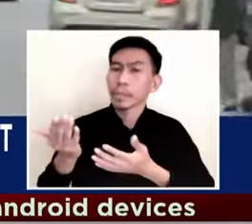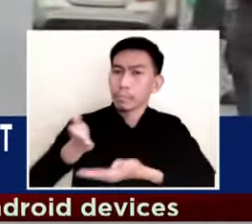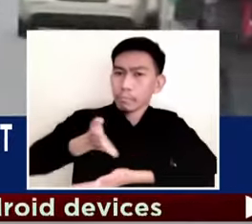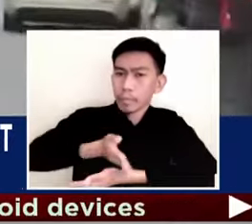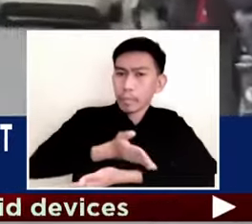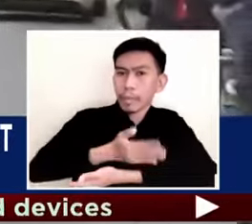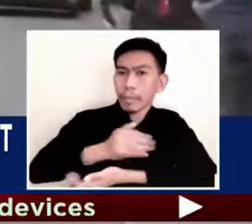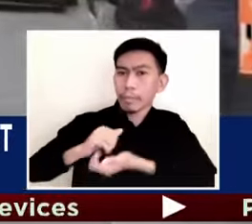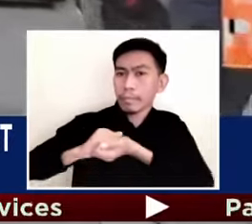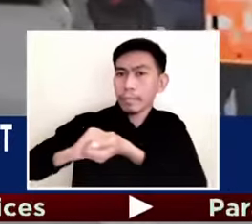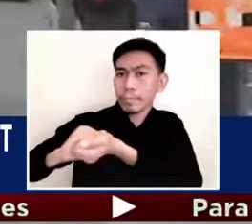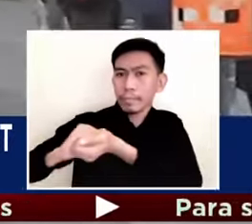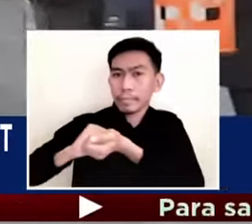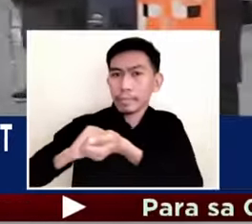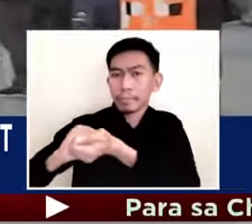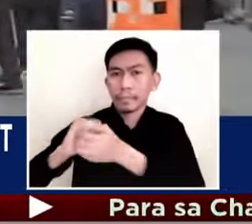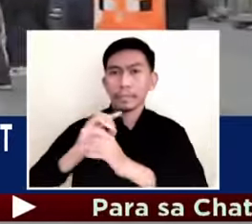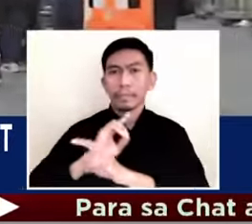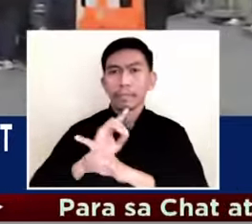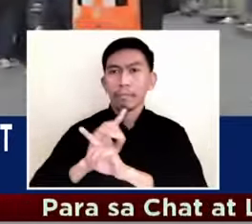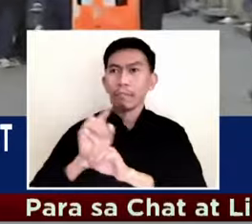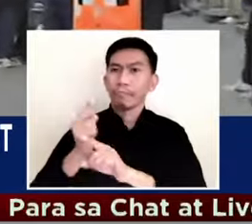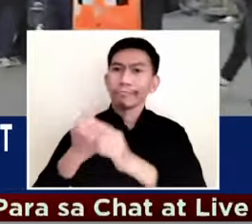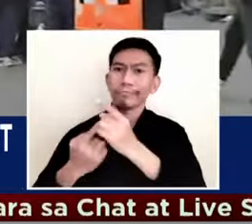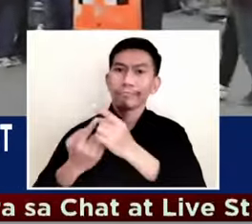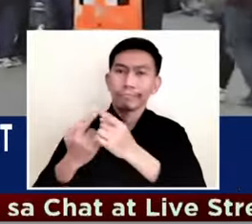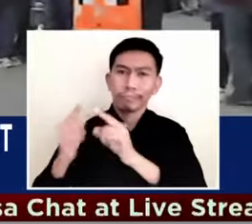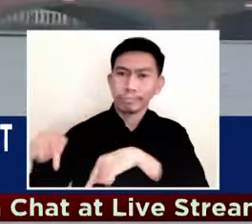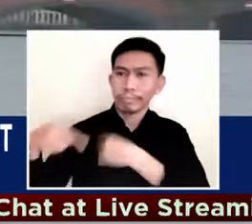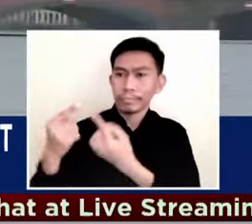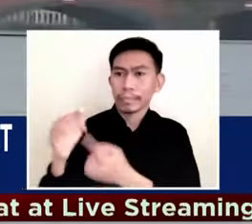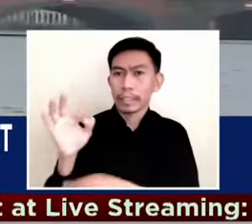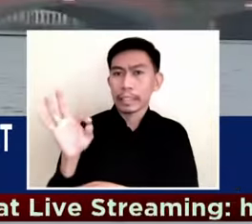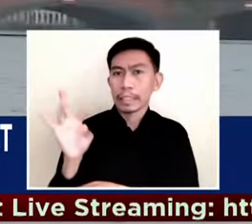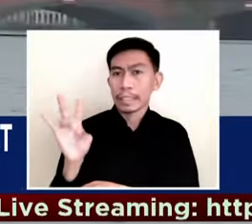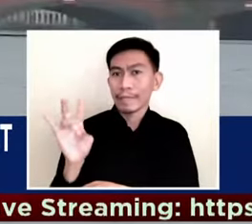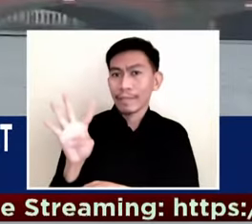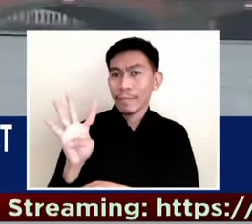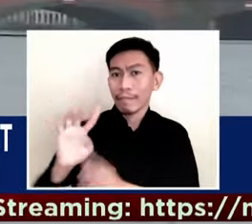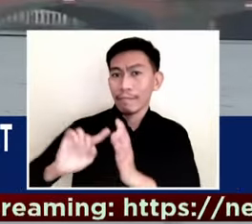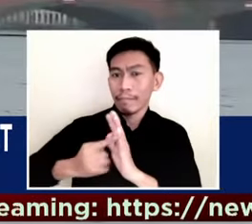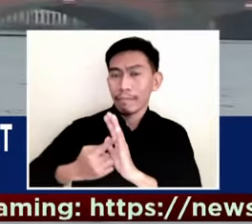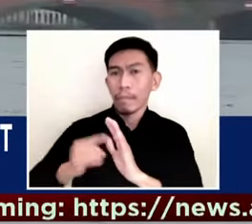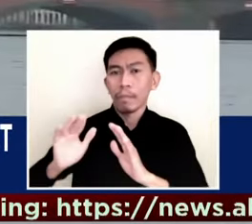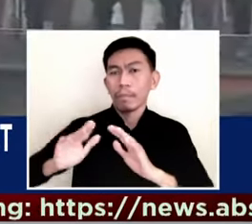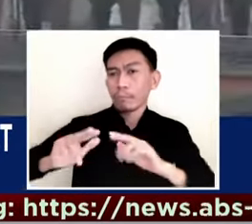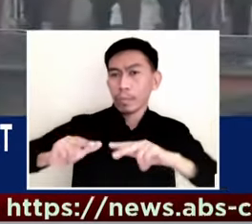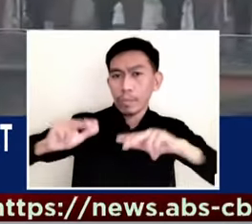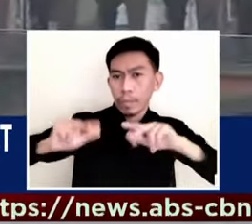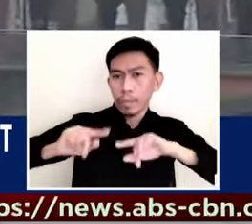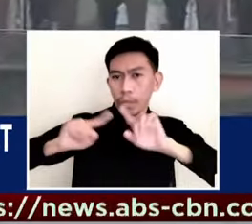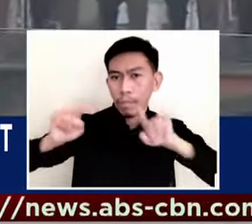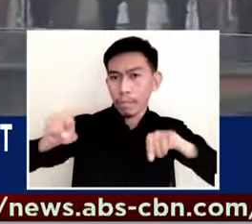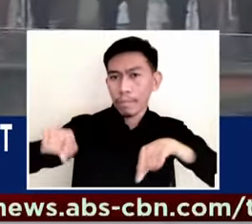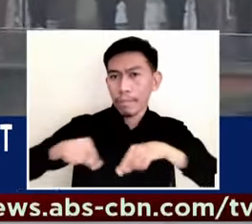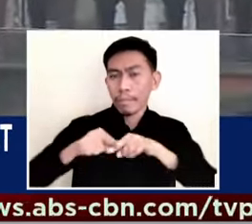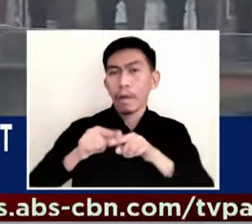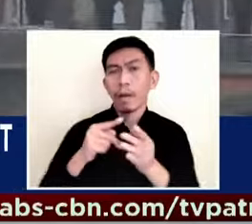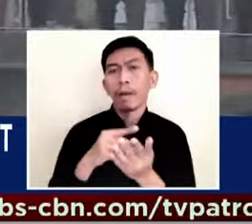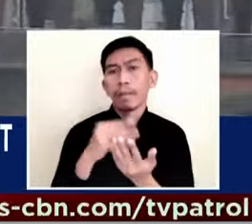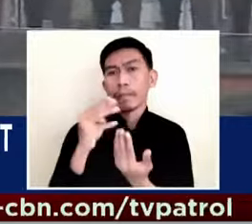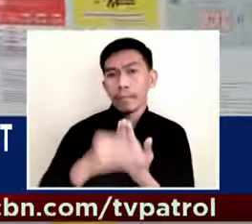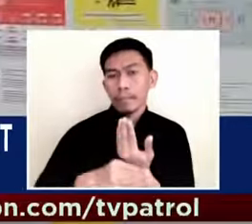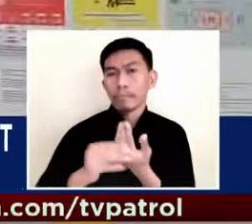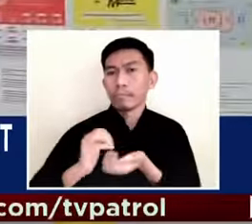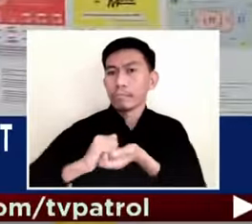na nagsimula noong pang 1974. Malalagdaan din sa working visit ng Pangulo ang isang cooperation program sa pagitan ng